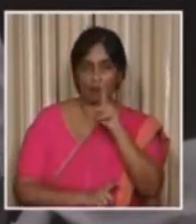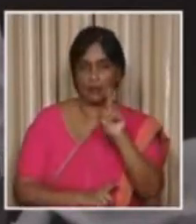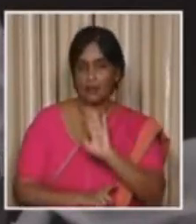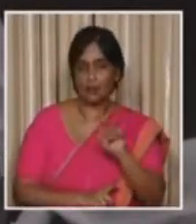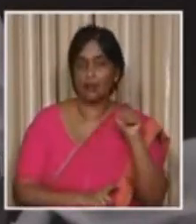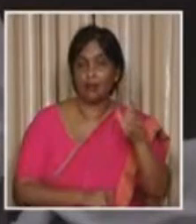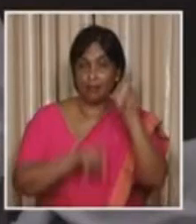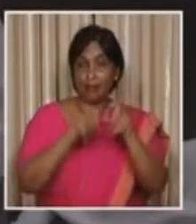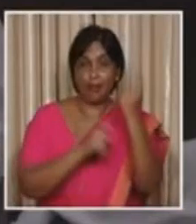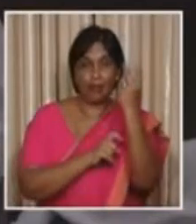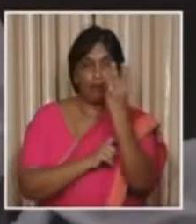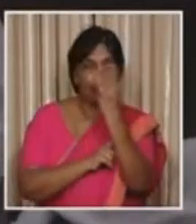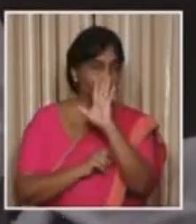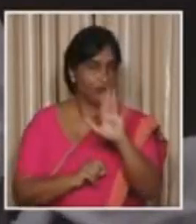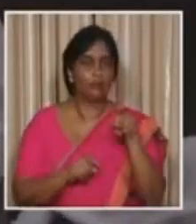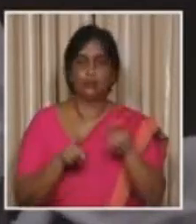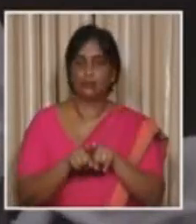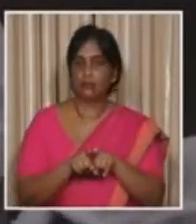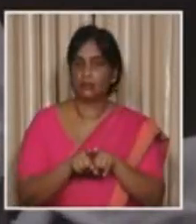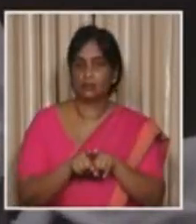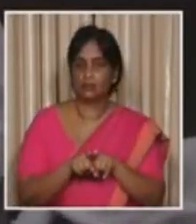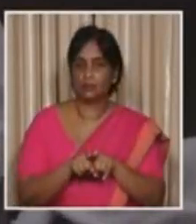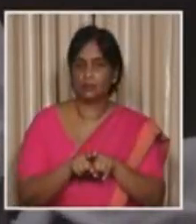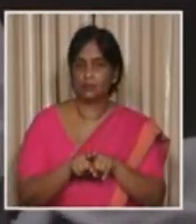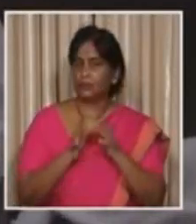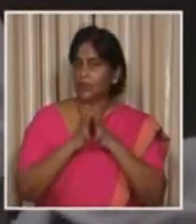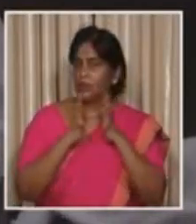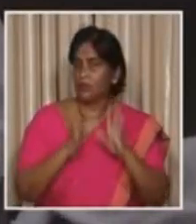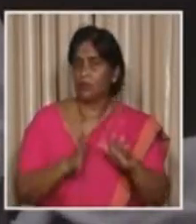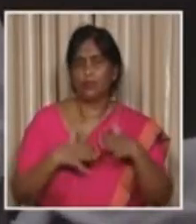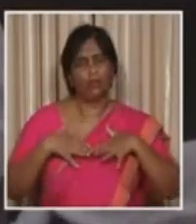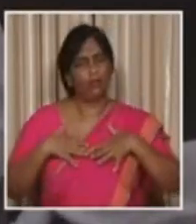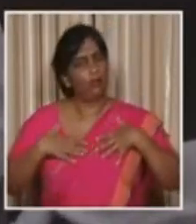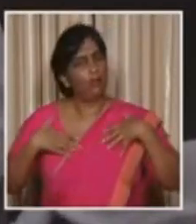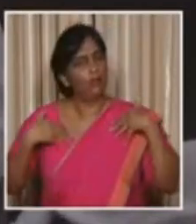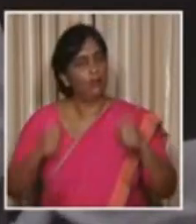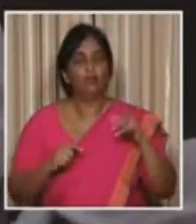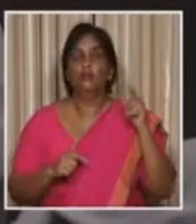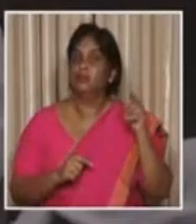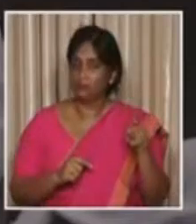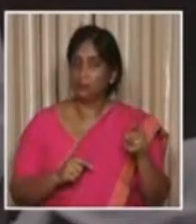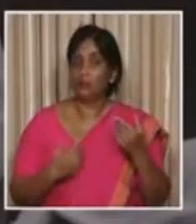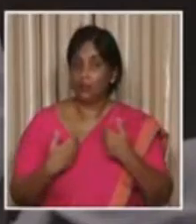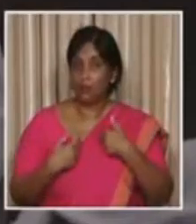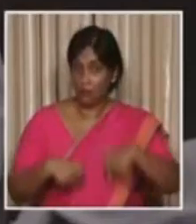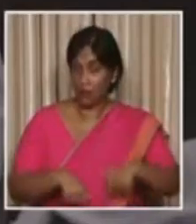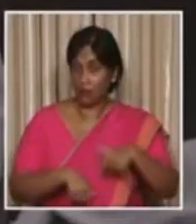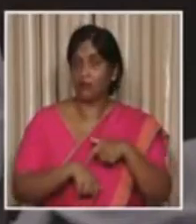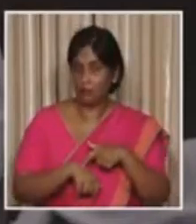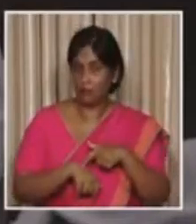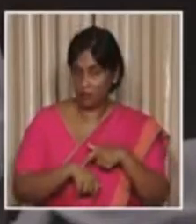නැහැ මේ නිලධාරී කීප දෙනෙක්ට අනේක විද සැප විඳින්න අපි මේ